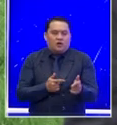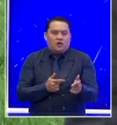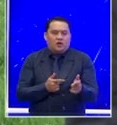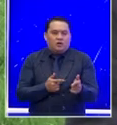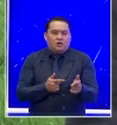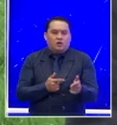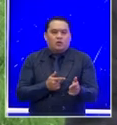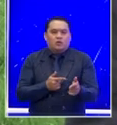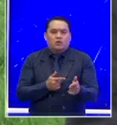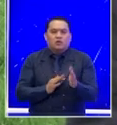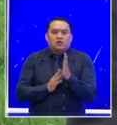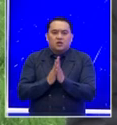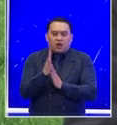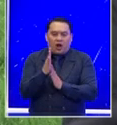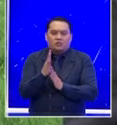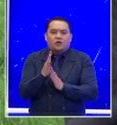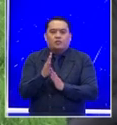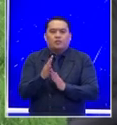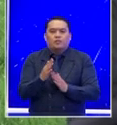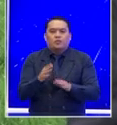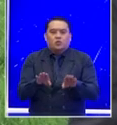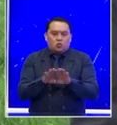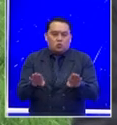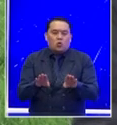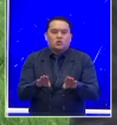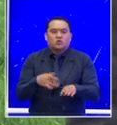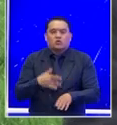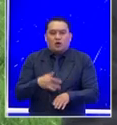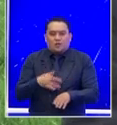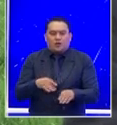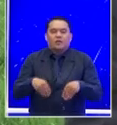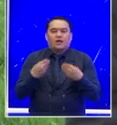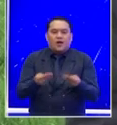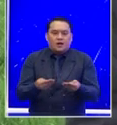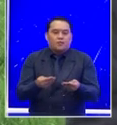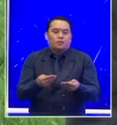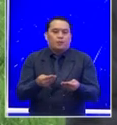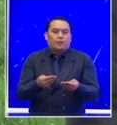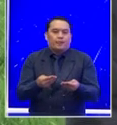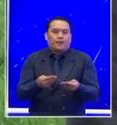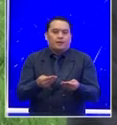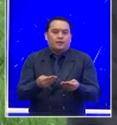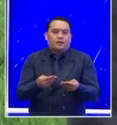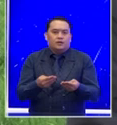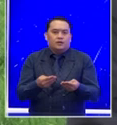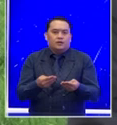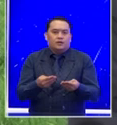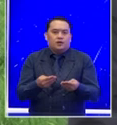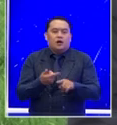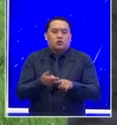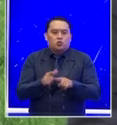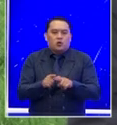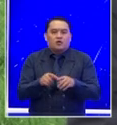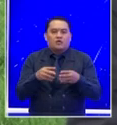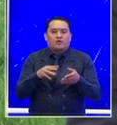И многолетним травам подкормку дали. Из 18 тысяч зерновых культур, яровых зерновых культур, которые